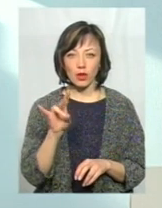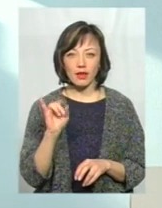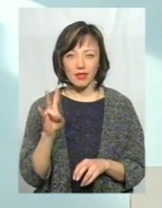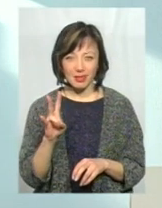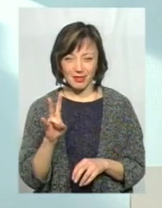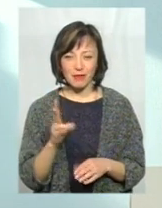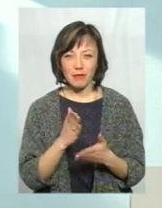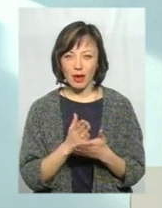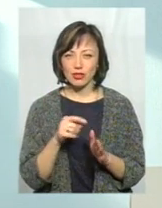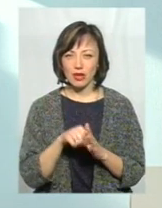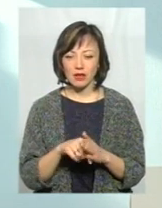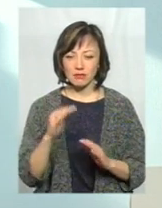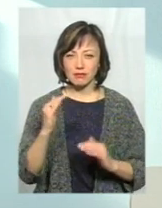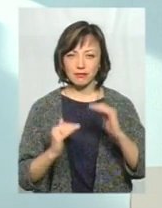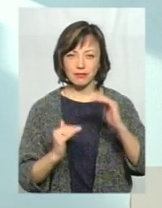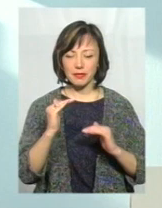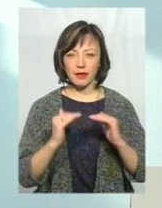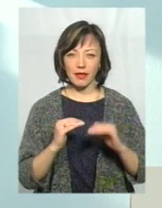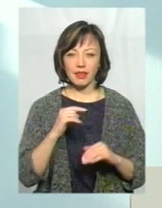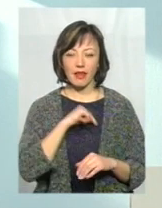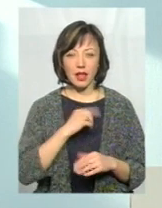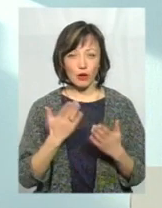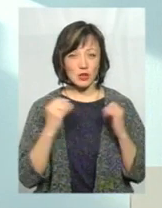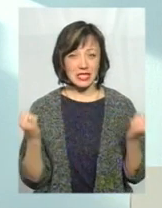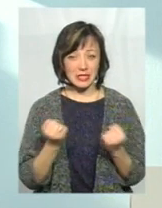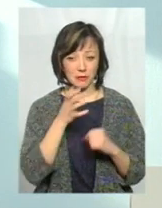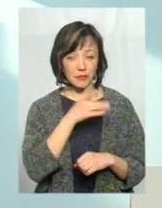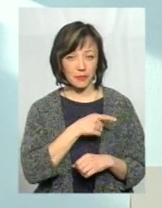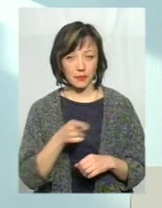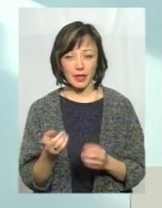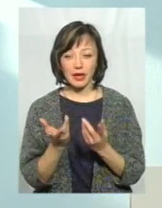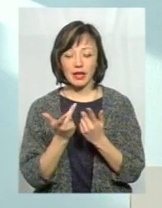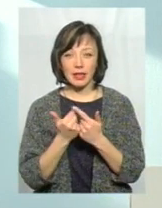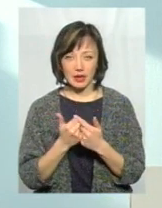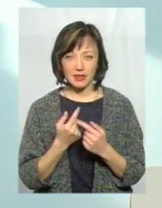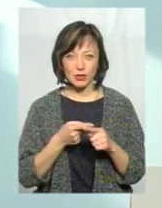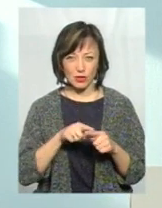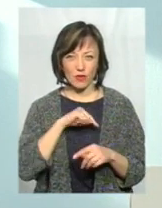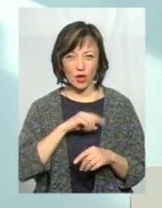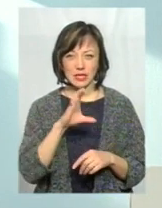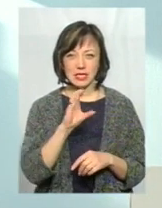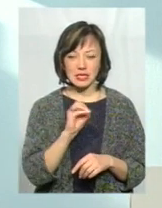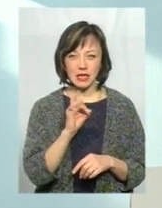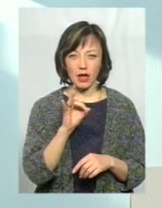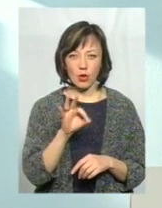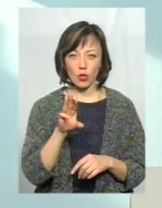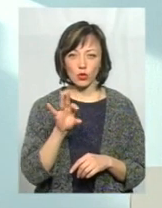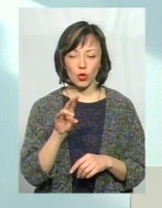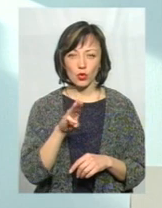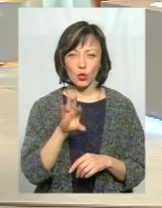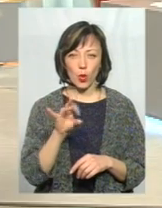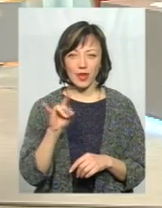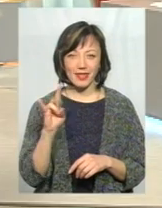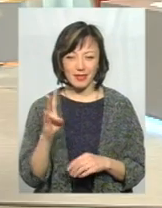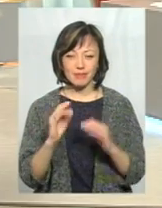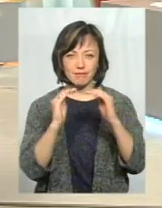настрою. Якщо говорити про зимовий період, то кількість серотоніну знижується до мінімуму.